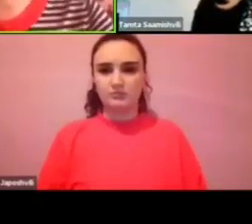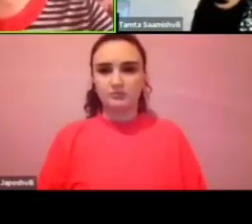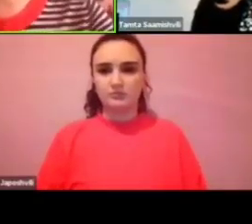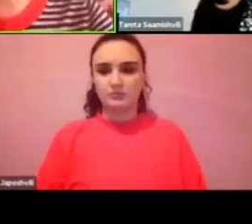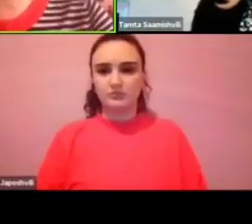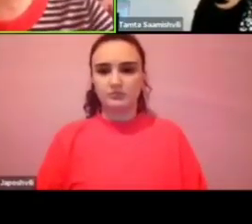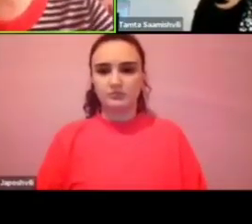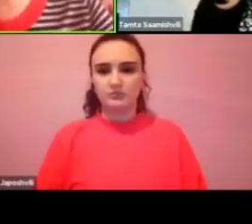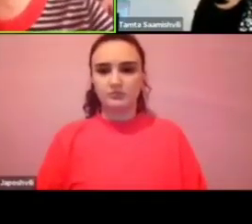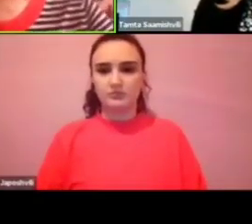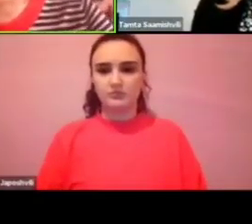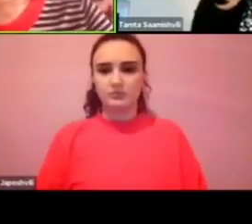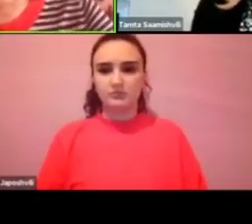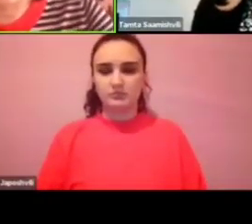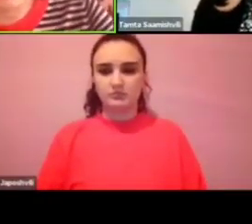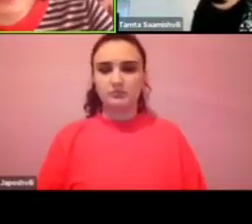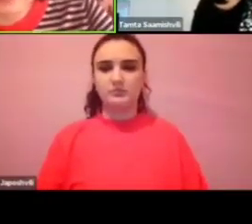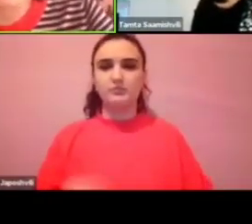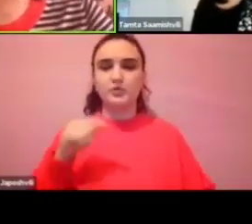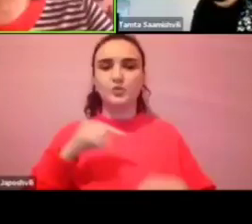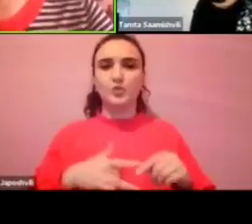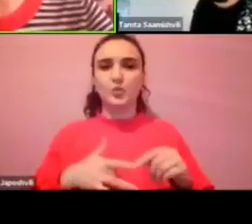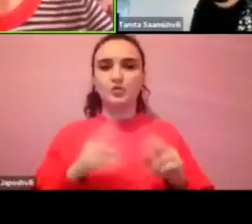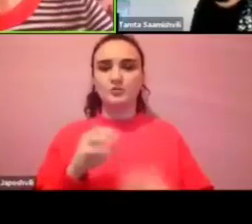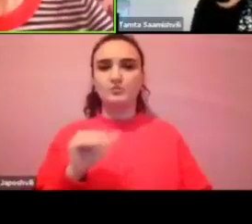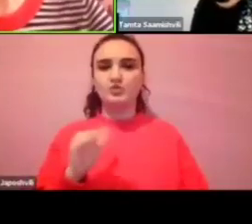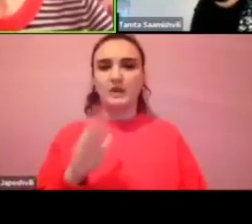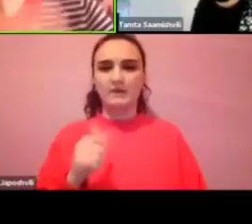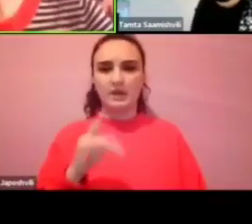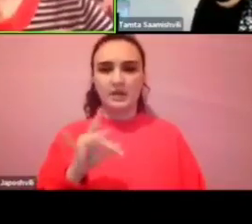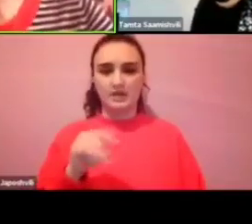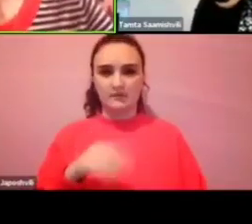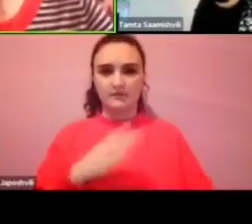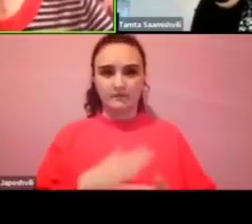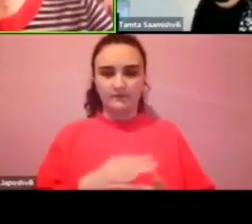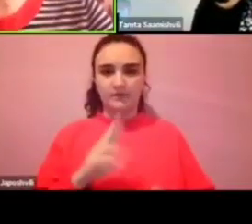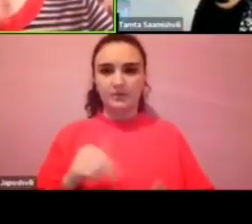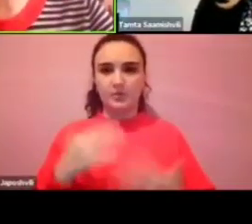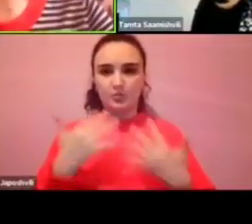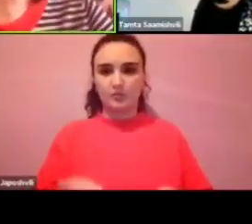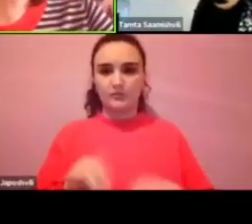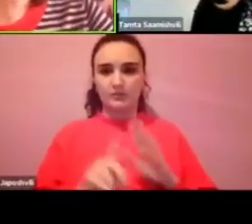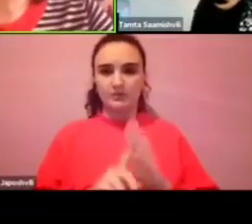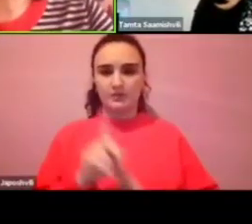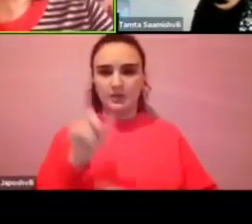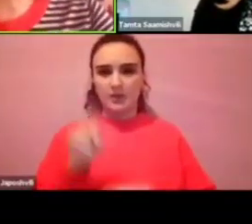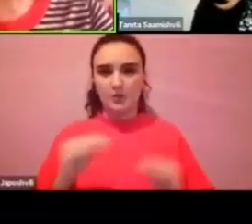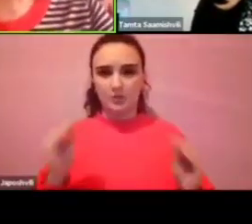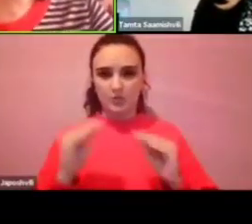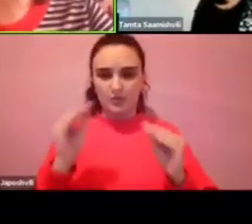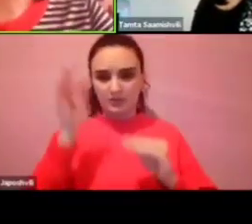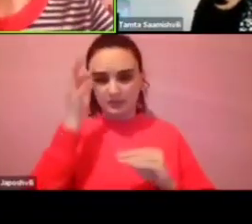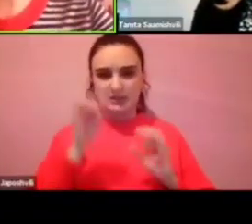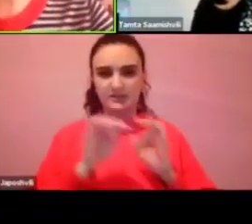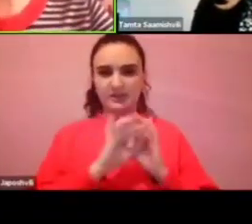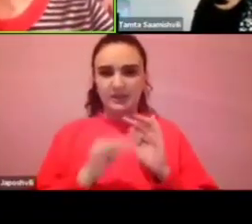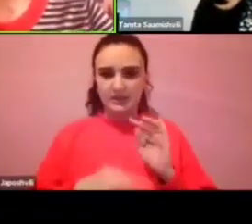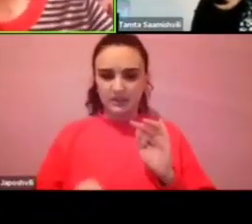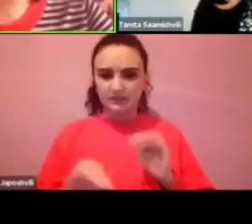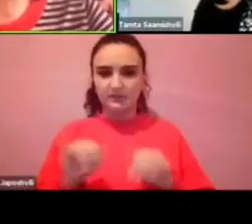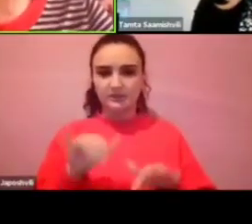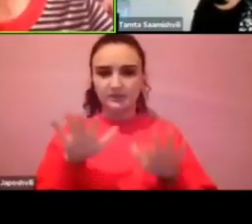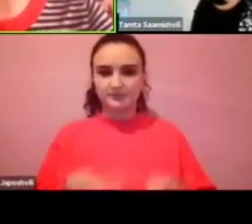გარდა, რადგან კუჭში ვიცით რომ ჟავა გარემოა, ხო მეთანხმებით. და შემდგომ უკვე მოდის ანატომიურად გავიხსენოთ წვრილი ნაწლავი,